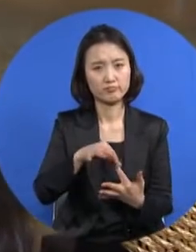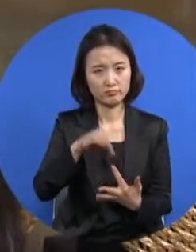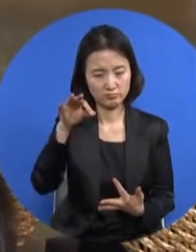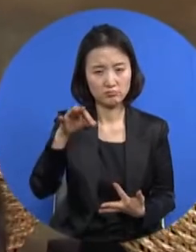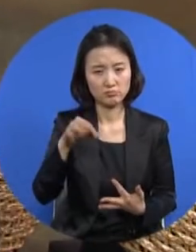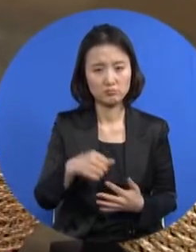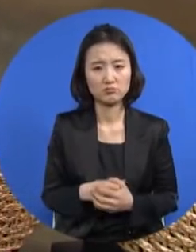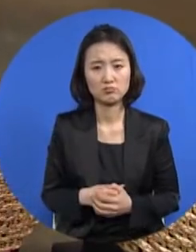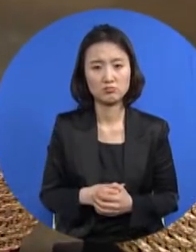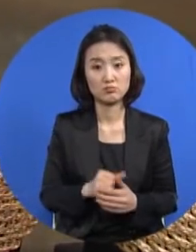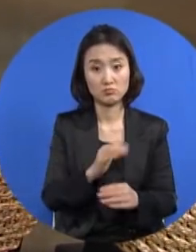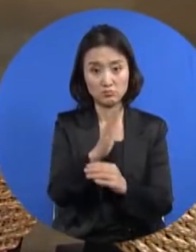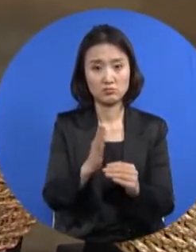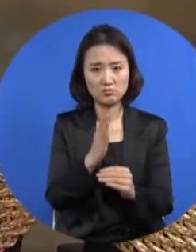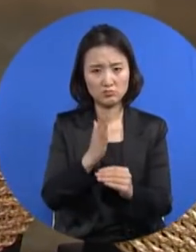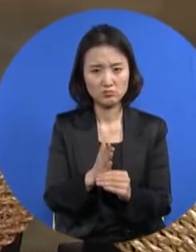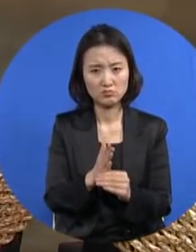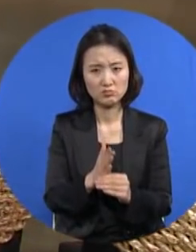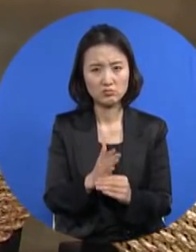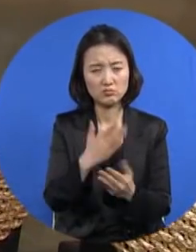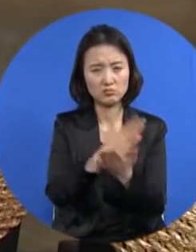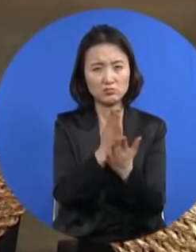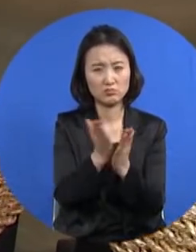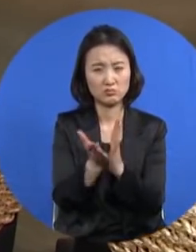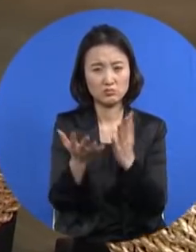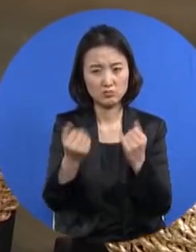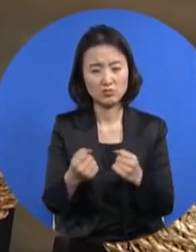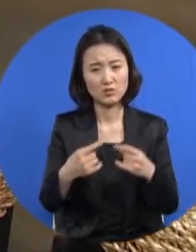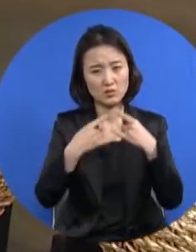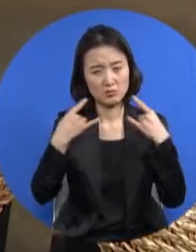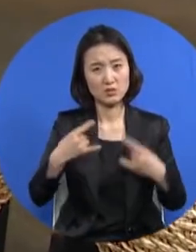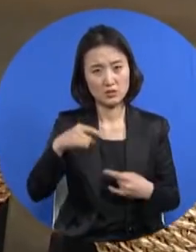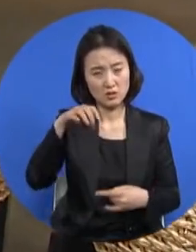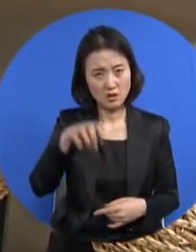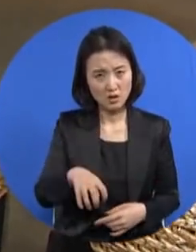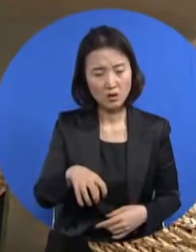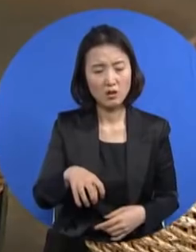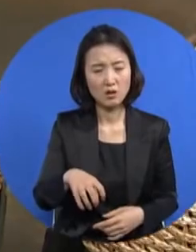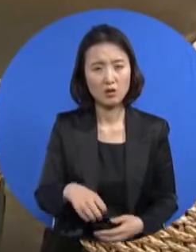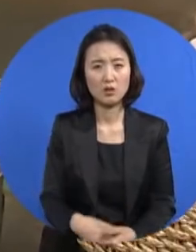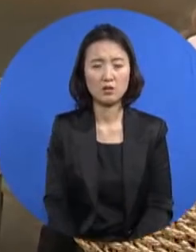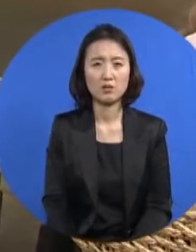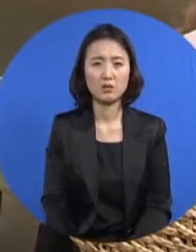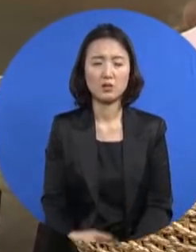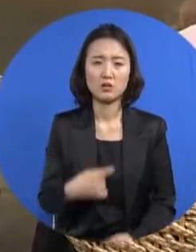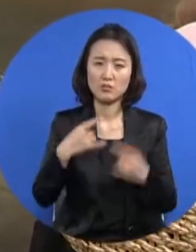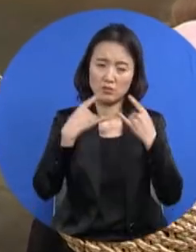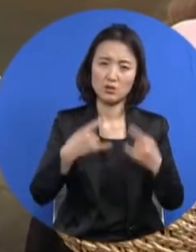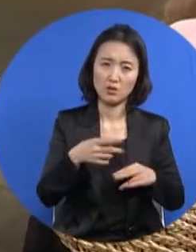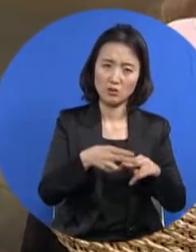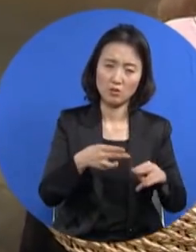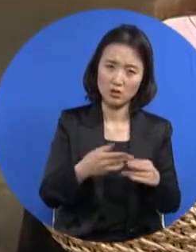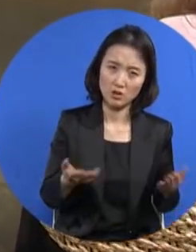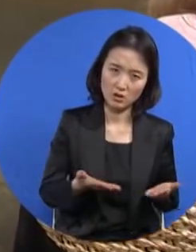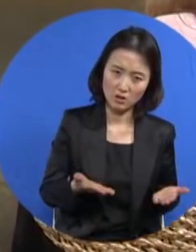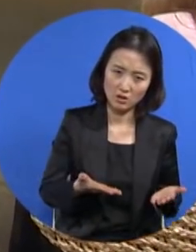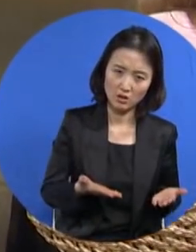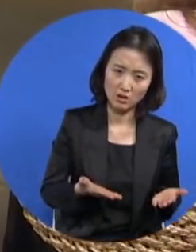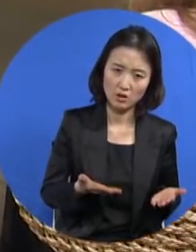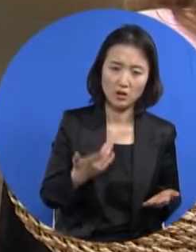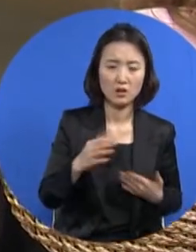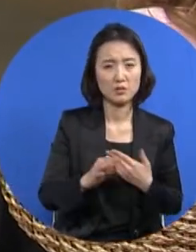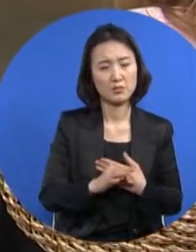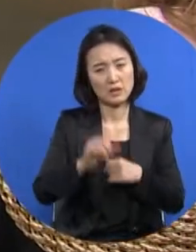그리고 그 요식업 중에서도 그러면 요식업 많잖아요. 제가 프랑스에서 프랑스 요리를 할까? 아니면 이태리